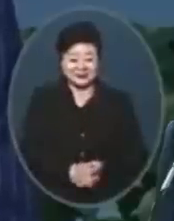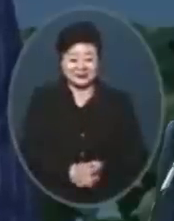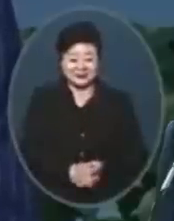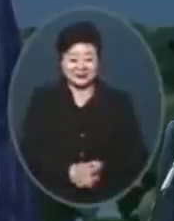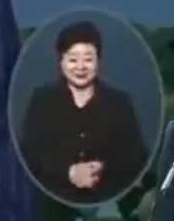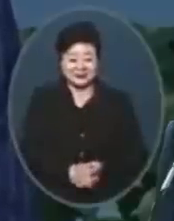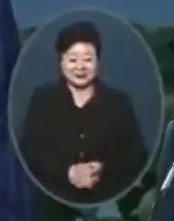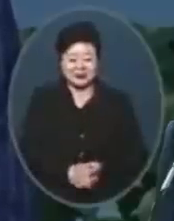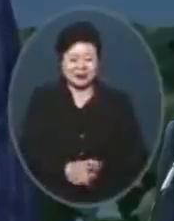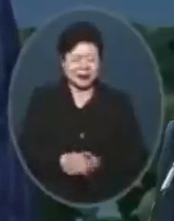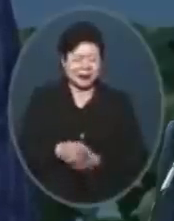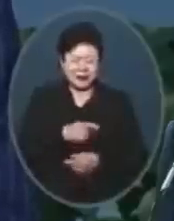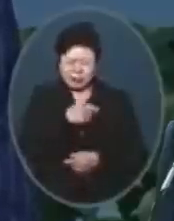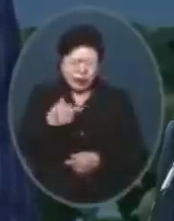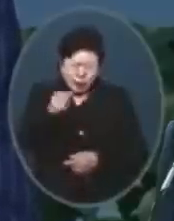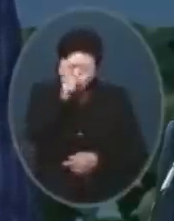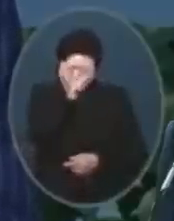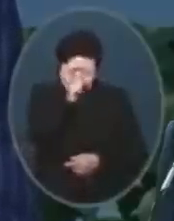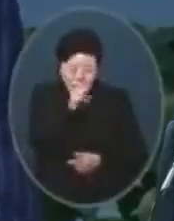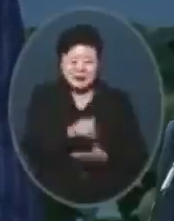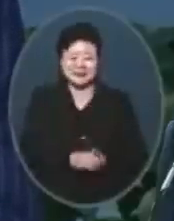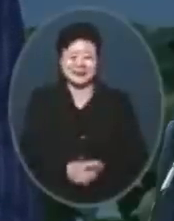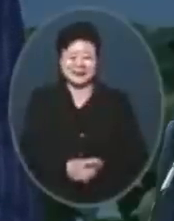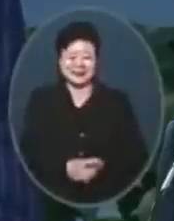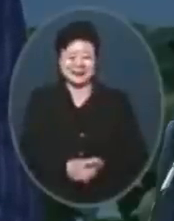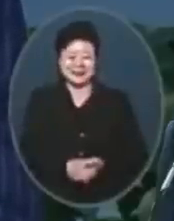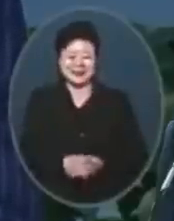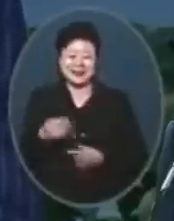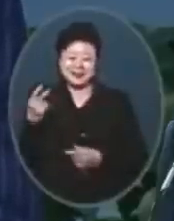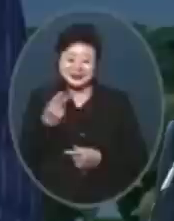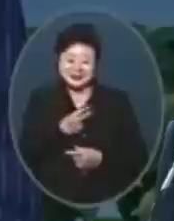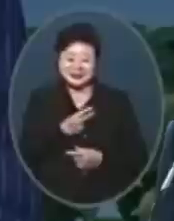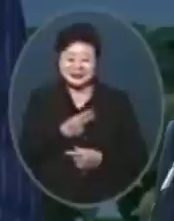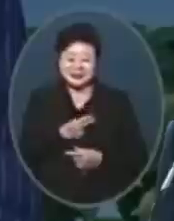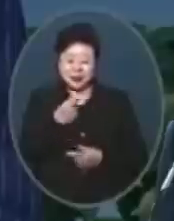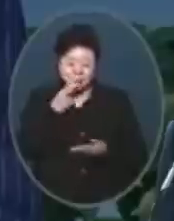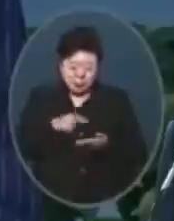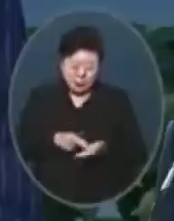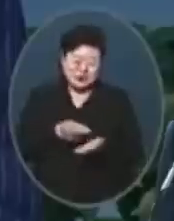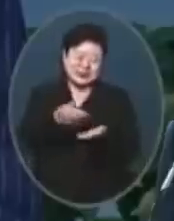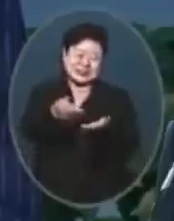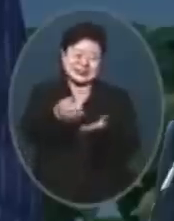그래 너무 좋아가지고서 또 편지를 했어요.